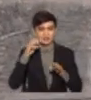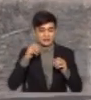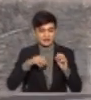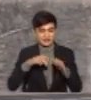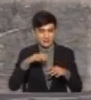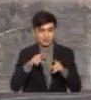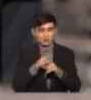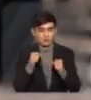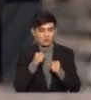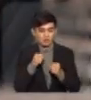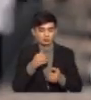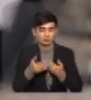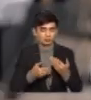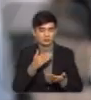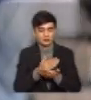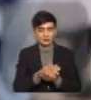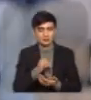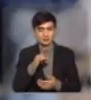мәжбүр екен. Балдар